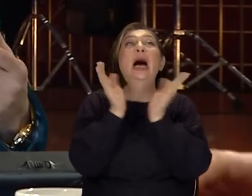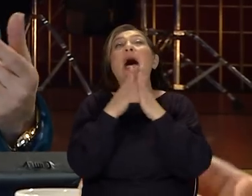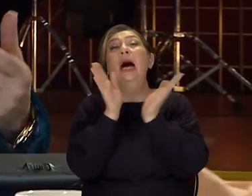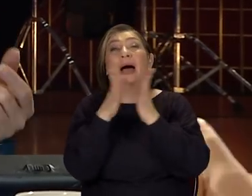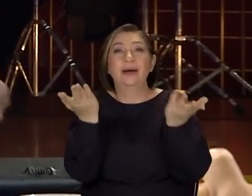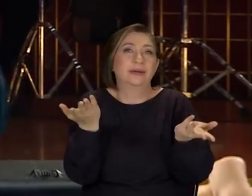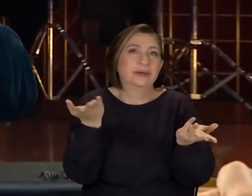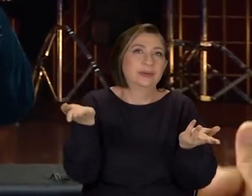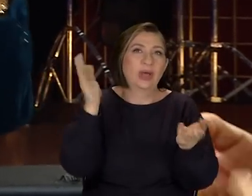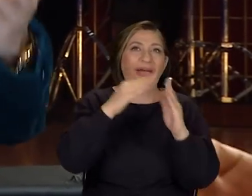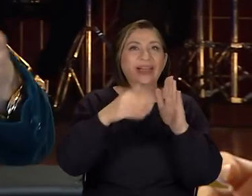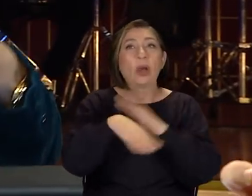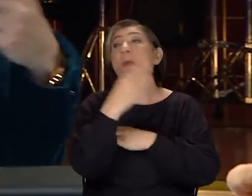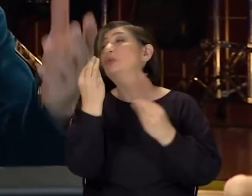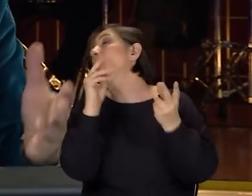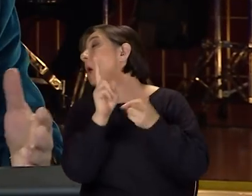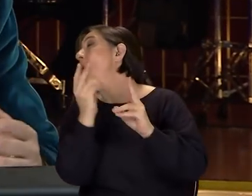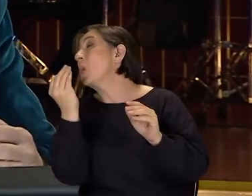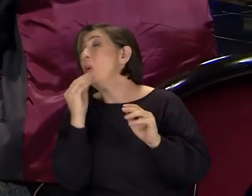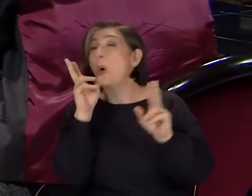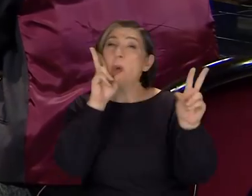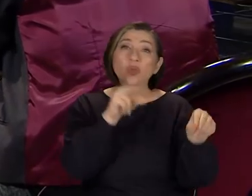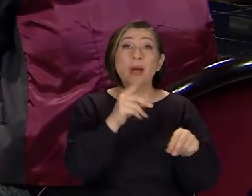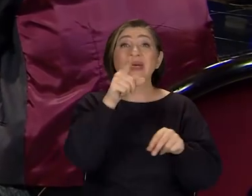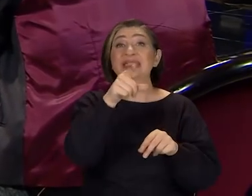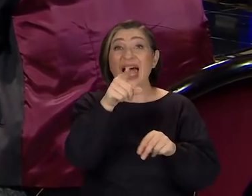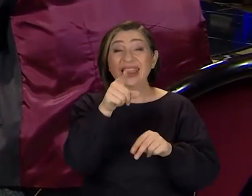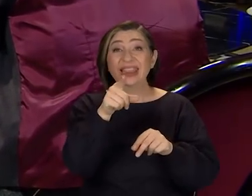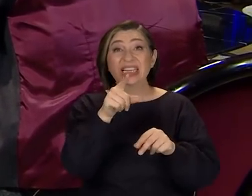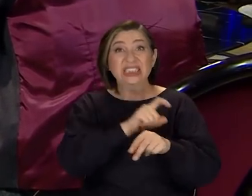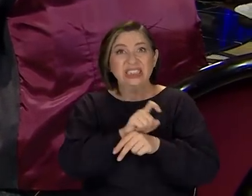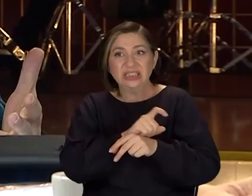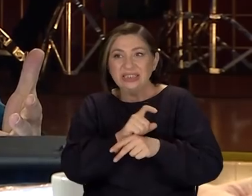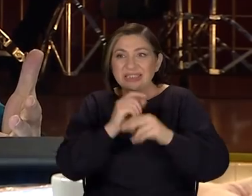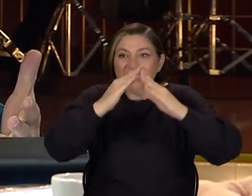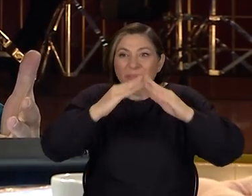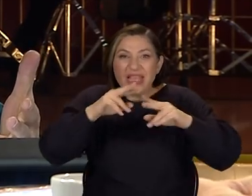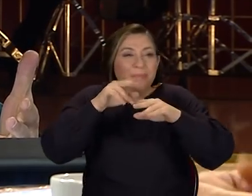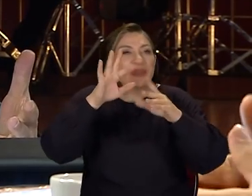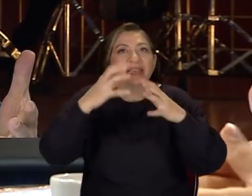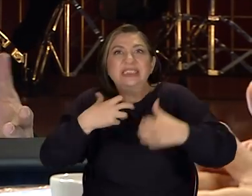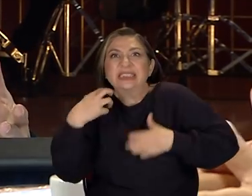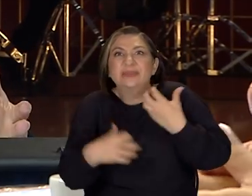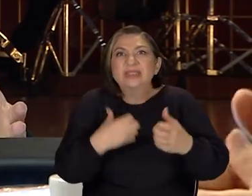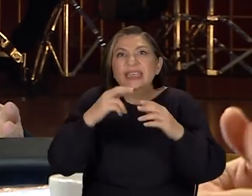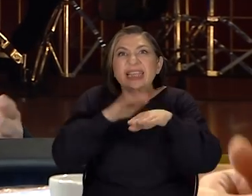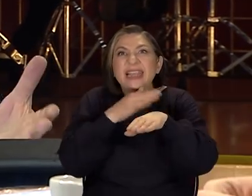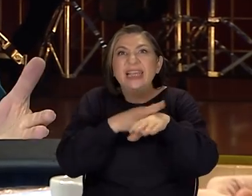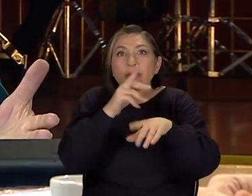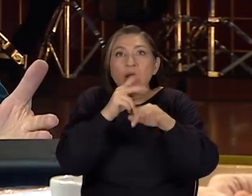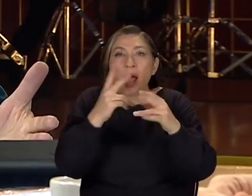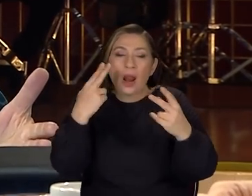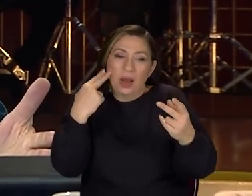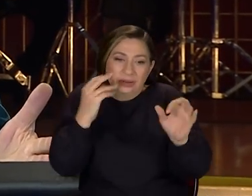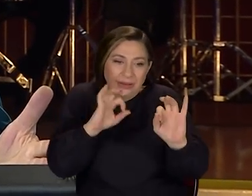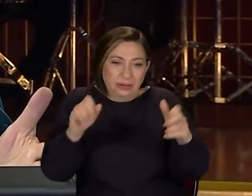alkışlayarak ondan sonra gidiyor. Aynen. Aman pek güzel oyun seyretti falan diye uyuyor. Sen böyle kızgın damdaki kedi. Aynen. Ondan sonra ne yapacaksın?